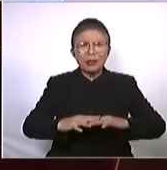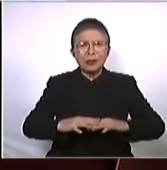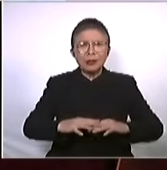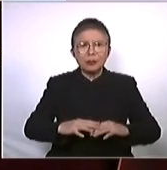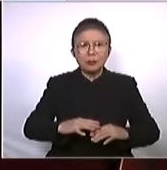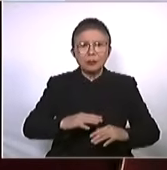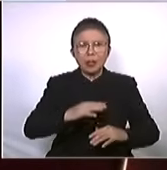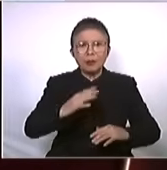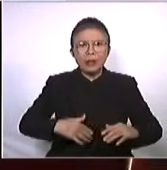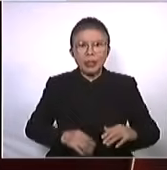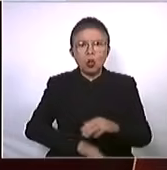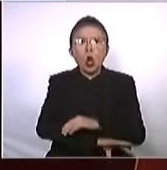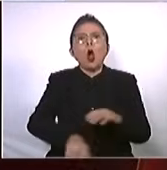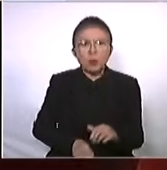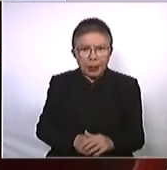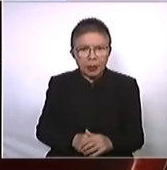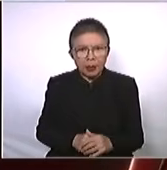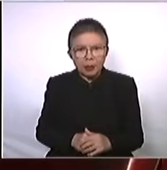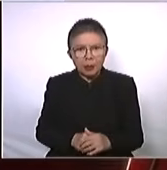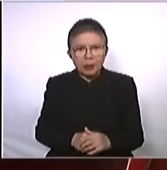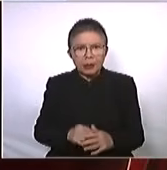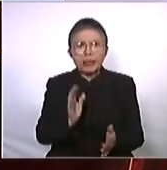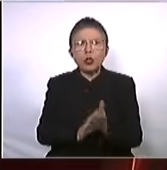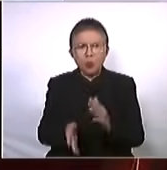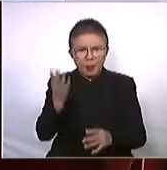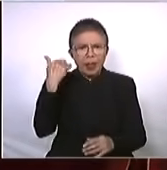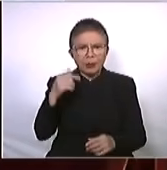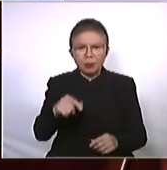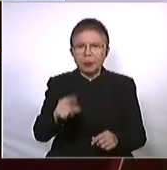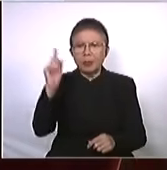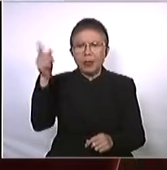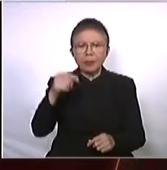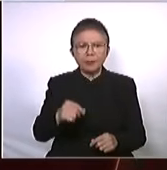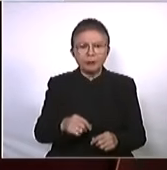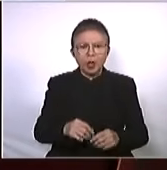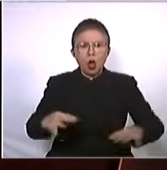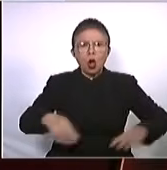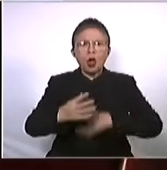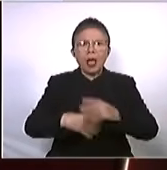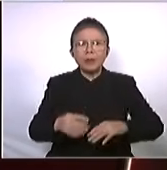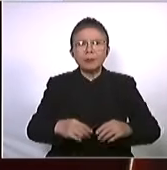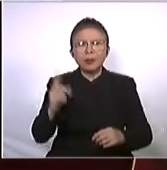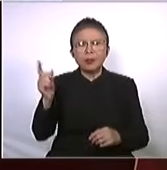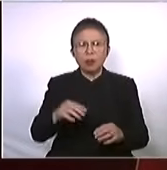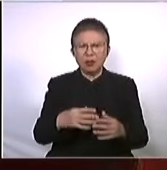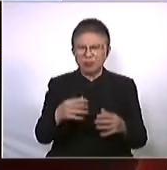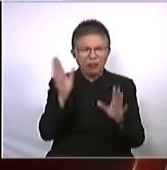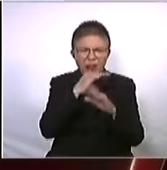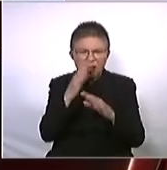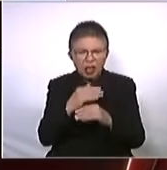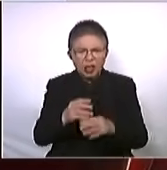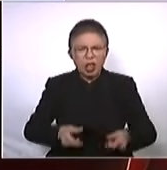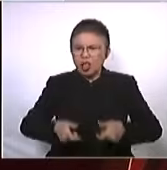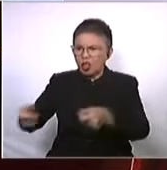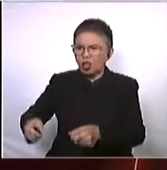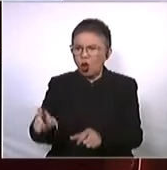kolusi yang tidak jelas saya pernah dikritik Pak kenapa ini Pemerintah ini sekarang Kok lahannya tidak jelas diserahkan